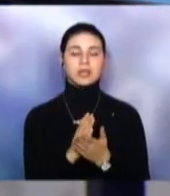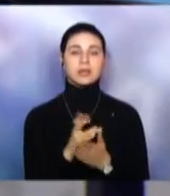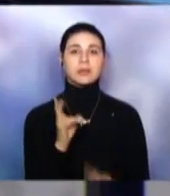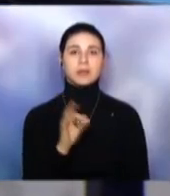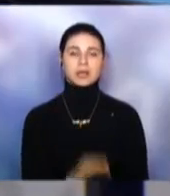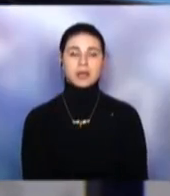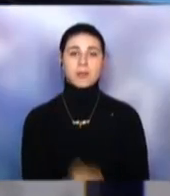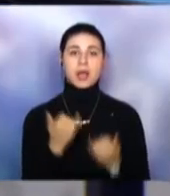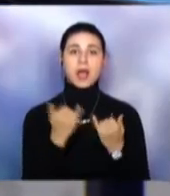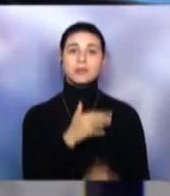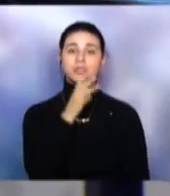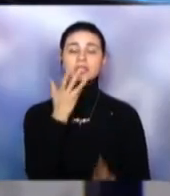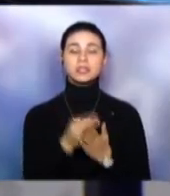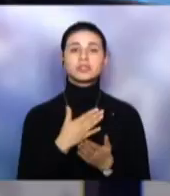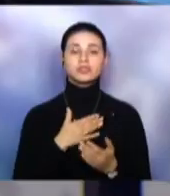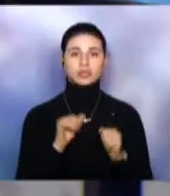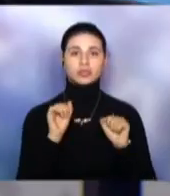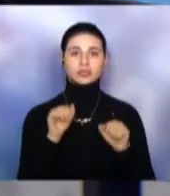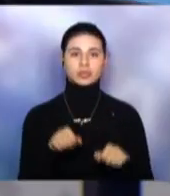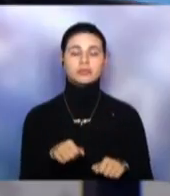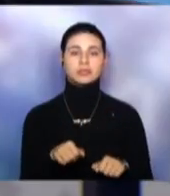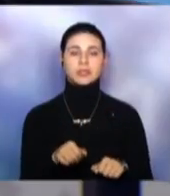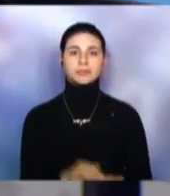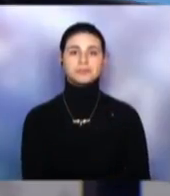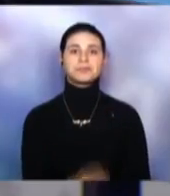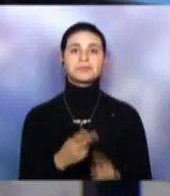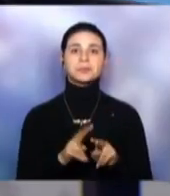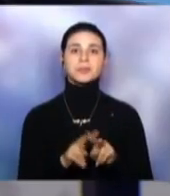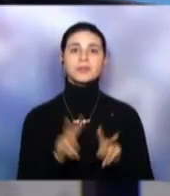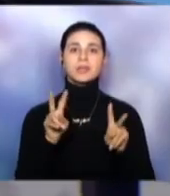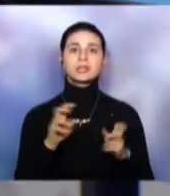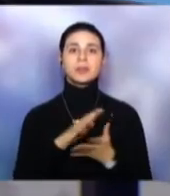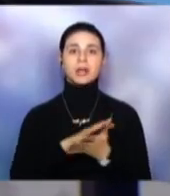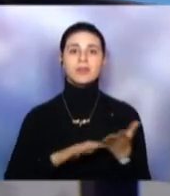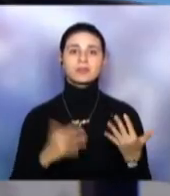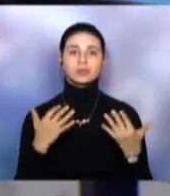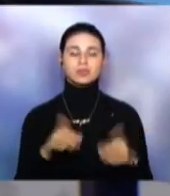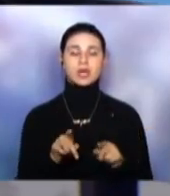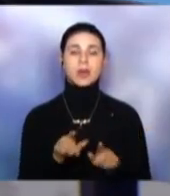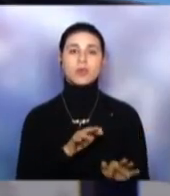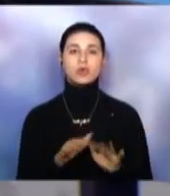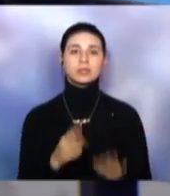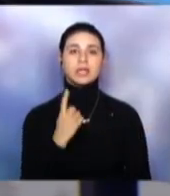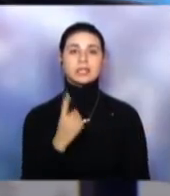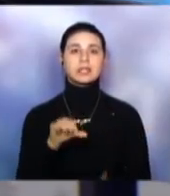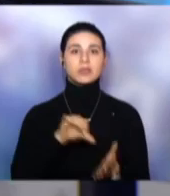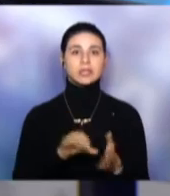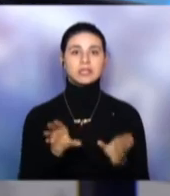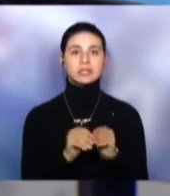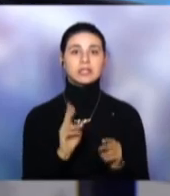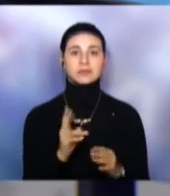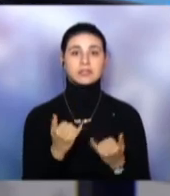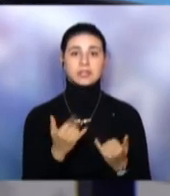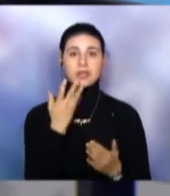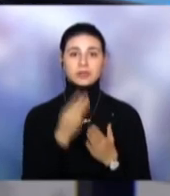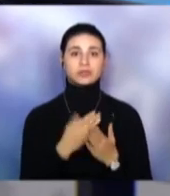თუმცა ამჯერად ჩვენ გვაქვს საშუალება ეს თემა გავაგრძელოთ უკვე ამ ღონისძიების ერთ-ერთ მონაწილესთან ერთად, რომელიც